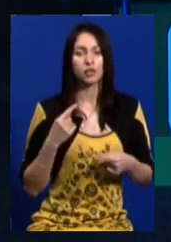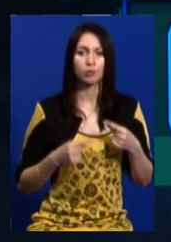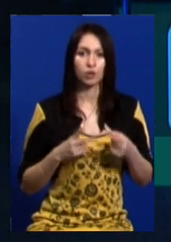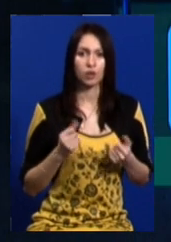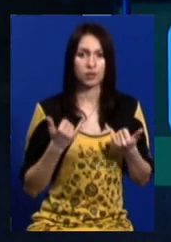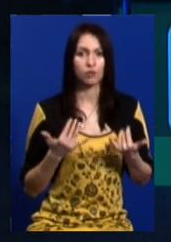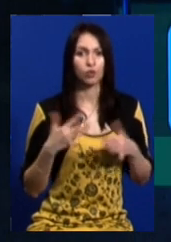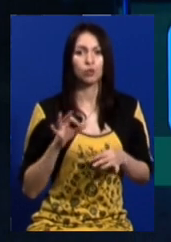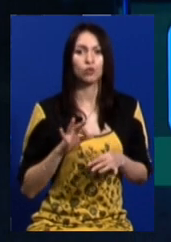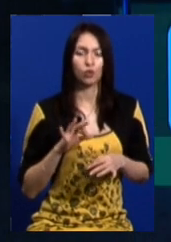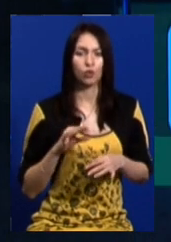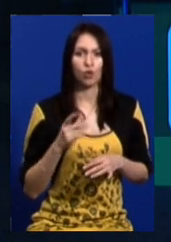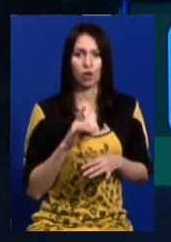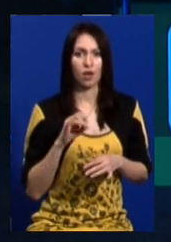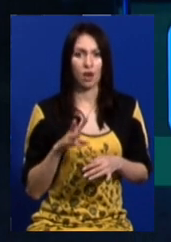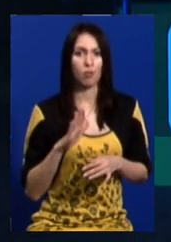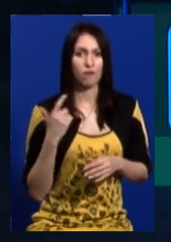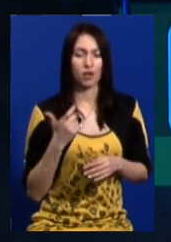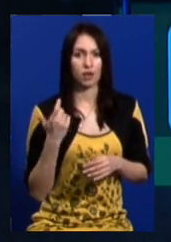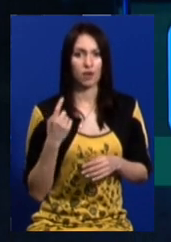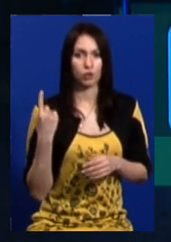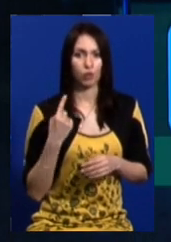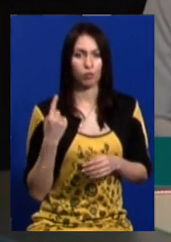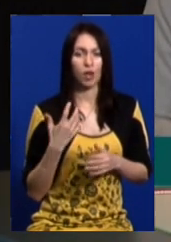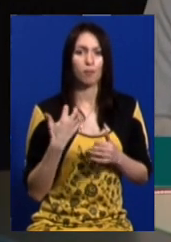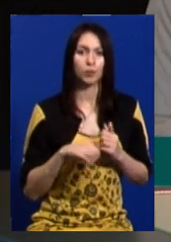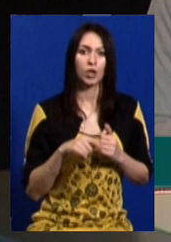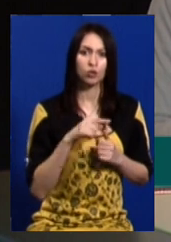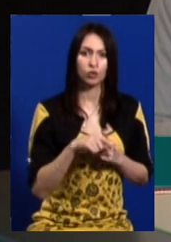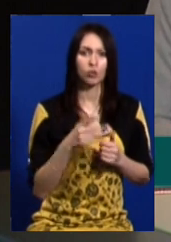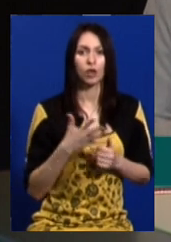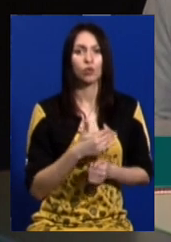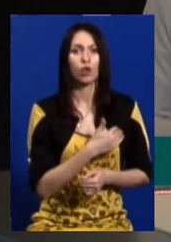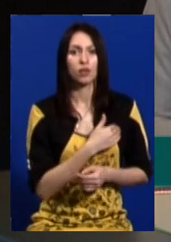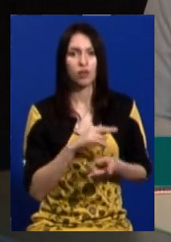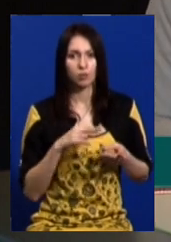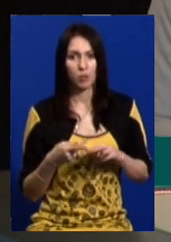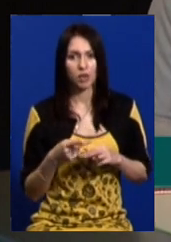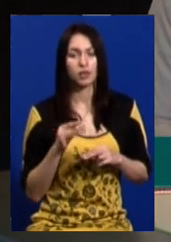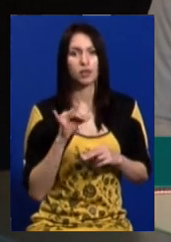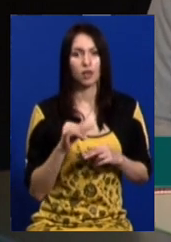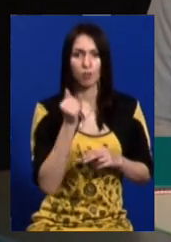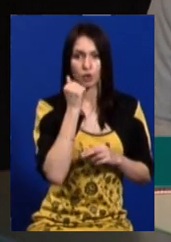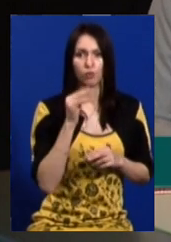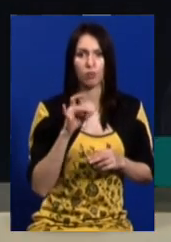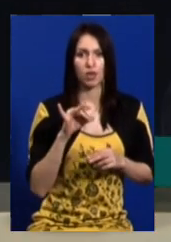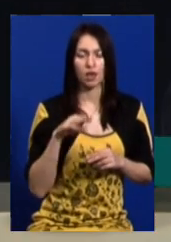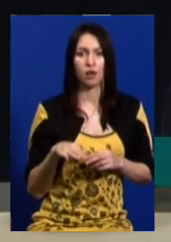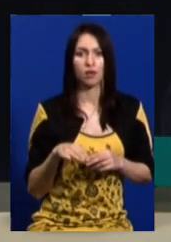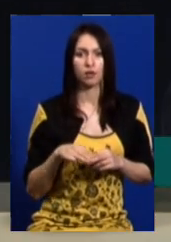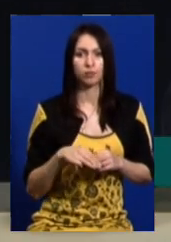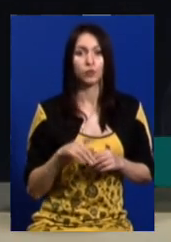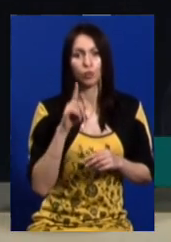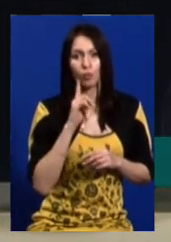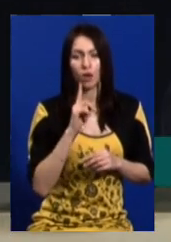вже щодо храмів у Харківській області між тими парафіями, які хочуть перейти, і Московським патріархатом? Поки